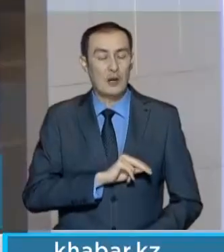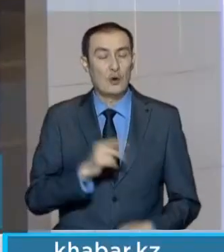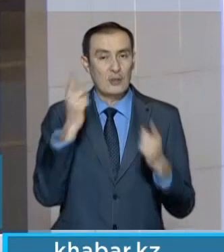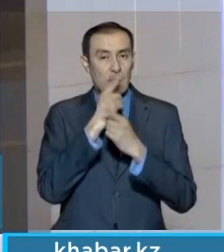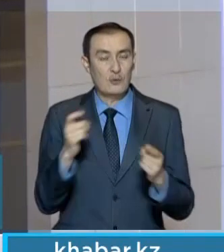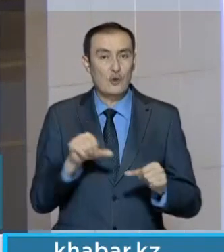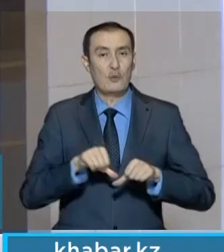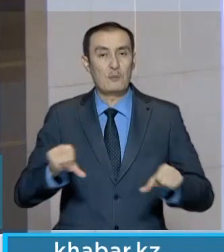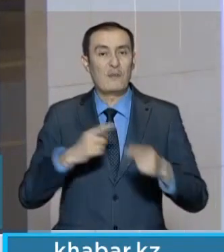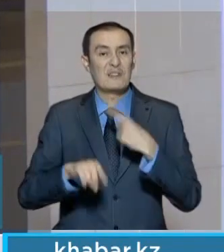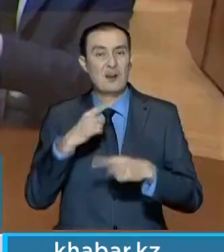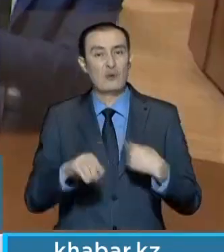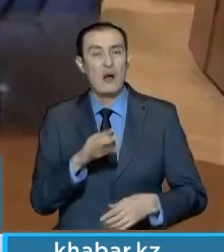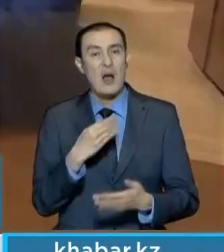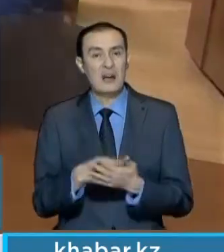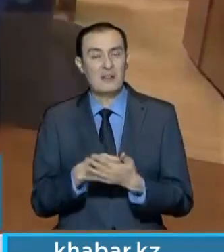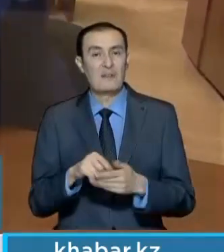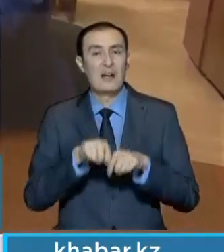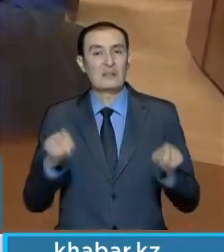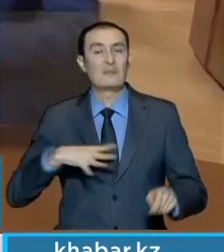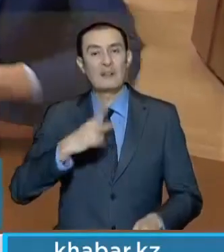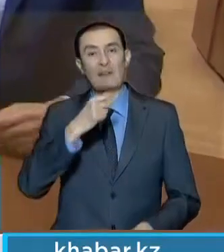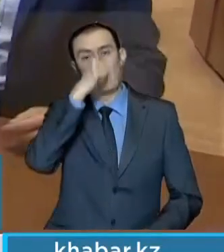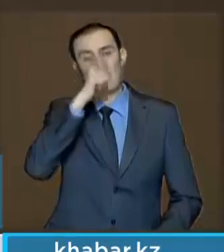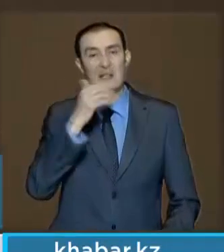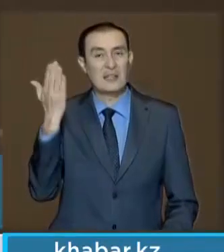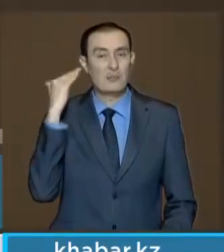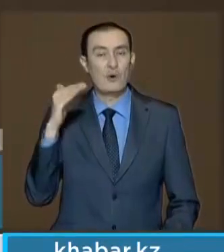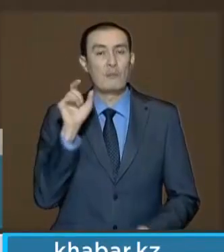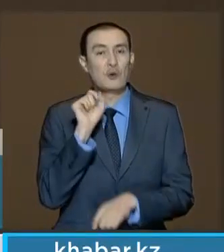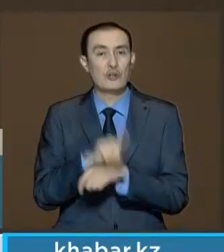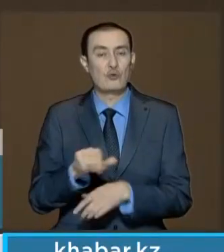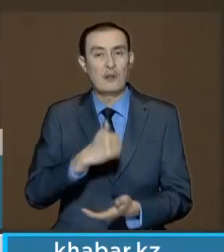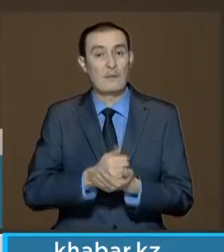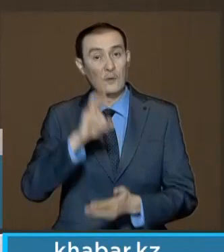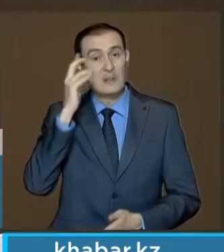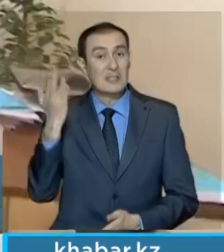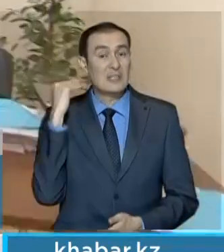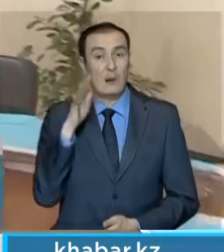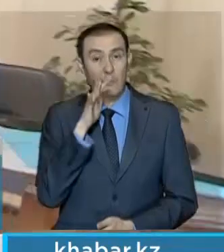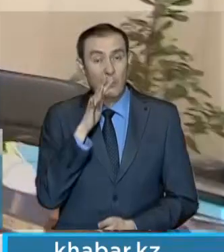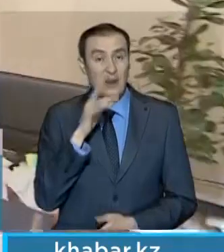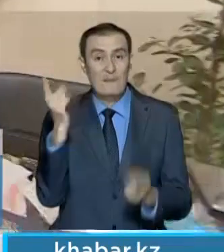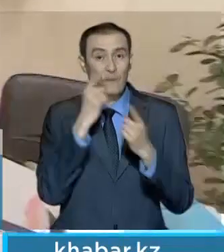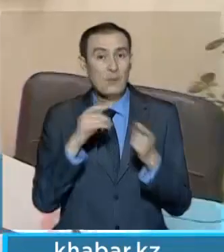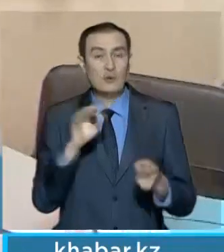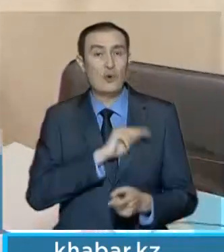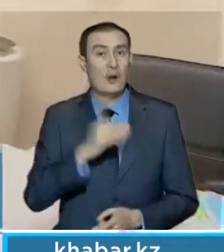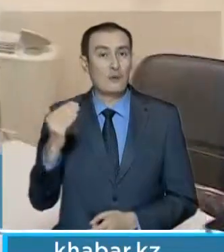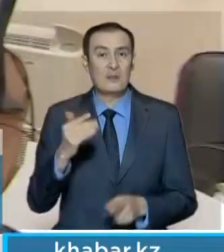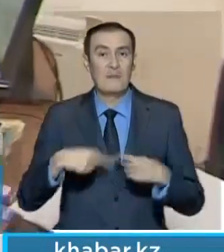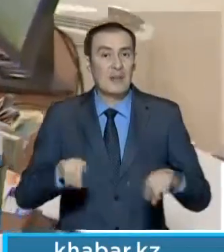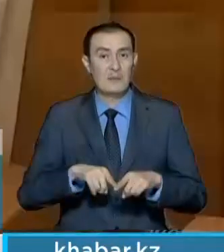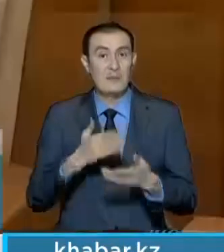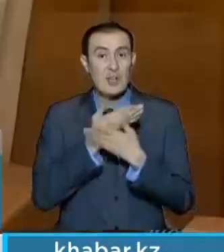напомнил, что комитет по возврату активов был создан два месяца назад по поручению главы государства. С тех пор, по словам мажилисмена, информации о деятельности ведомства